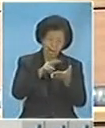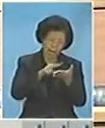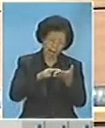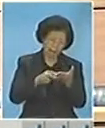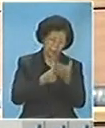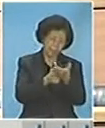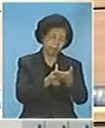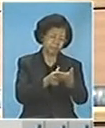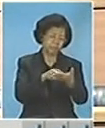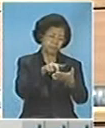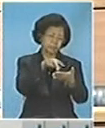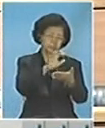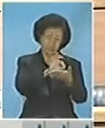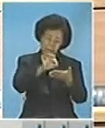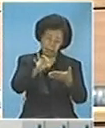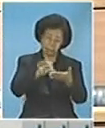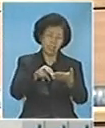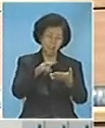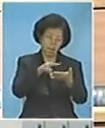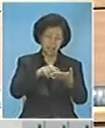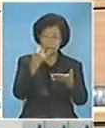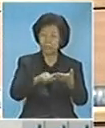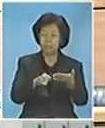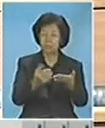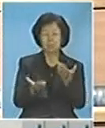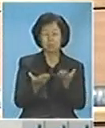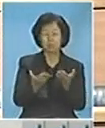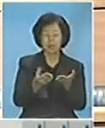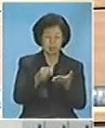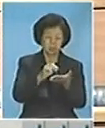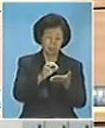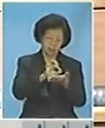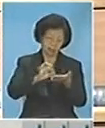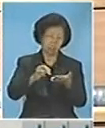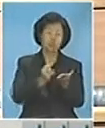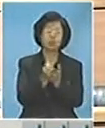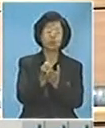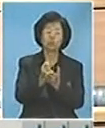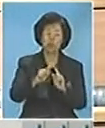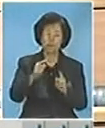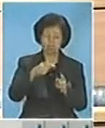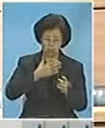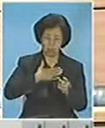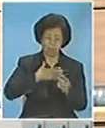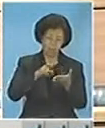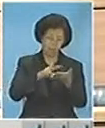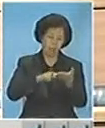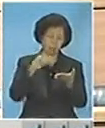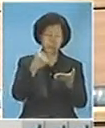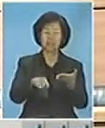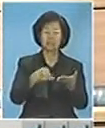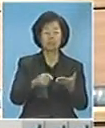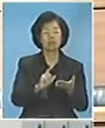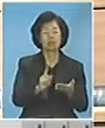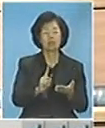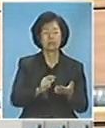ขียนผิดหรือสคริปต์เขียนถูกคือสคริปต์ก็คือคำบรรยายที่ให้กับท่านนายก